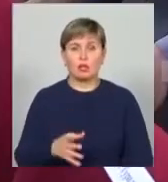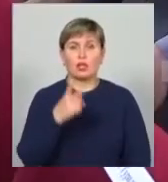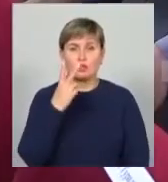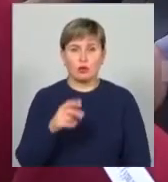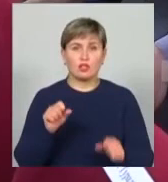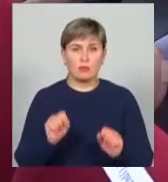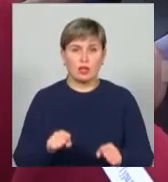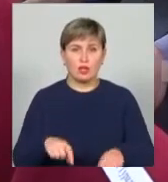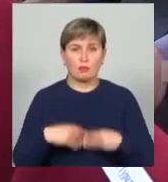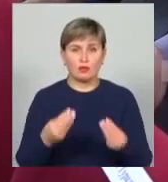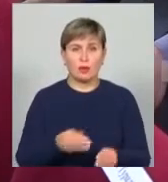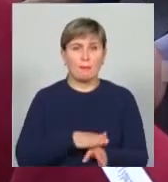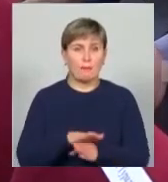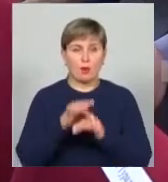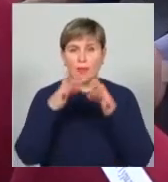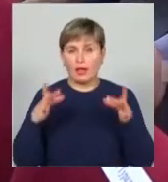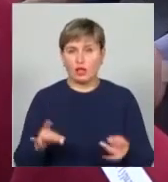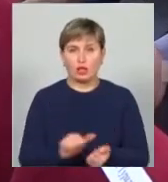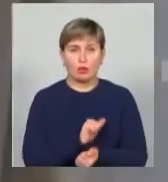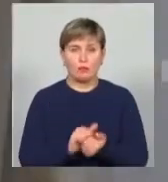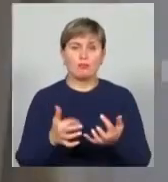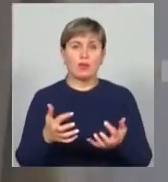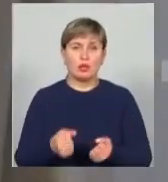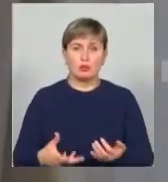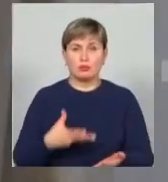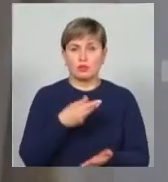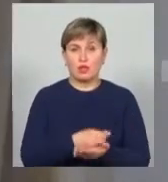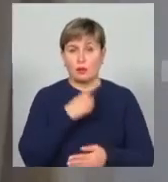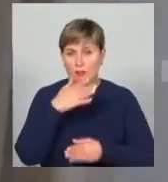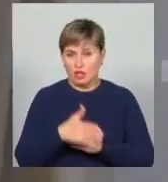из них смогли предоставить полный пакет документов. Они получат компенсацию в ближайшие дни.